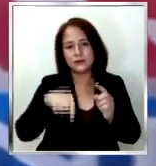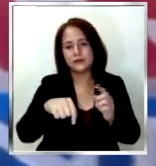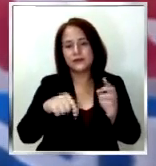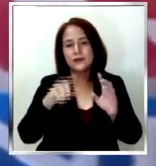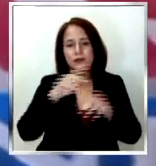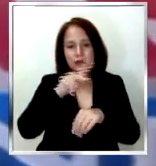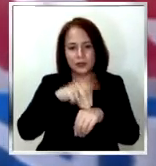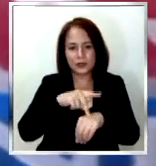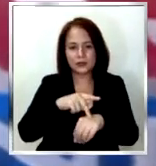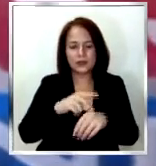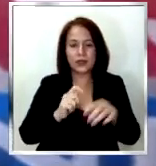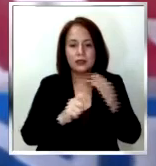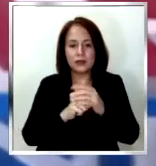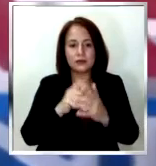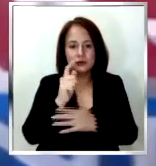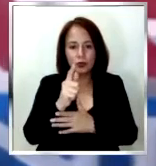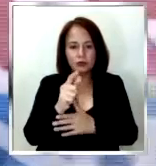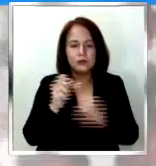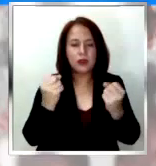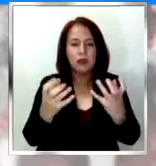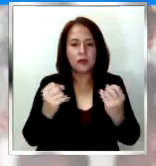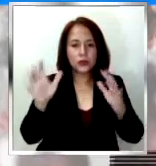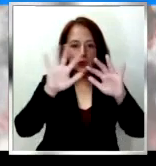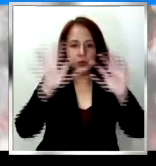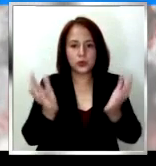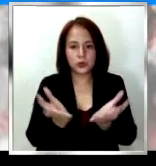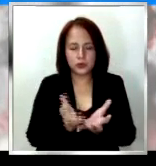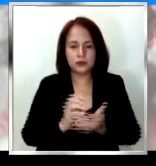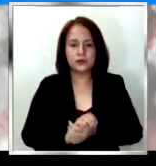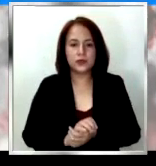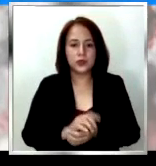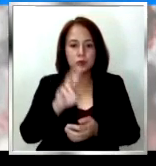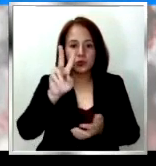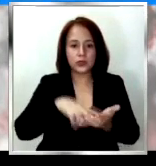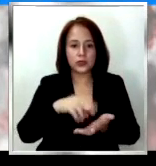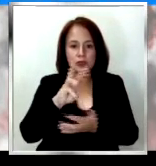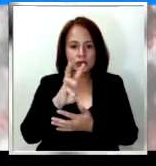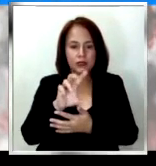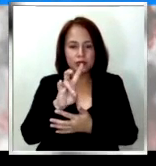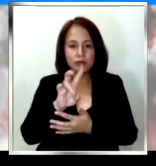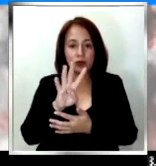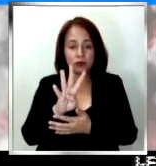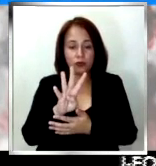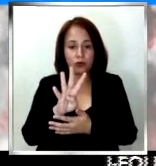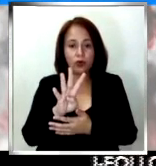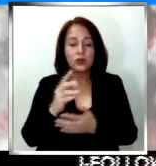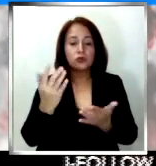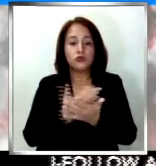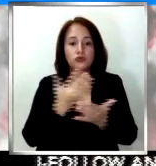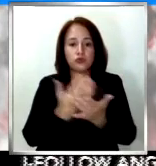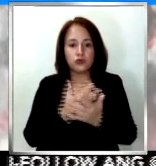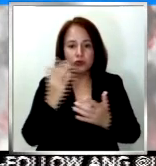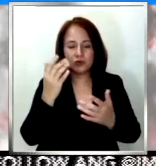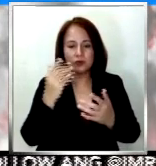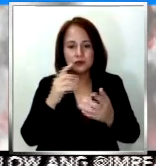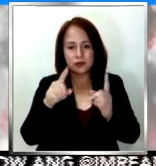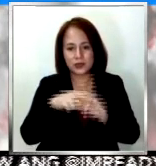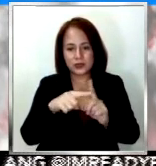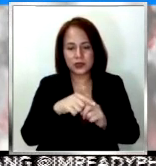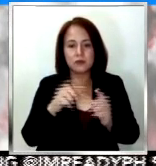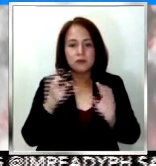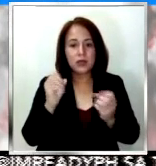rin sa pinakamarami sa buong mundo. 2,674 po dyan ang mga bagong kaso. Karamihan galing sa Metro